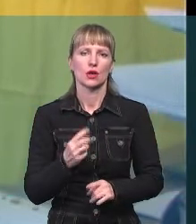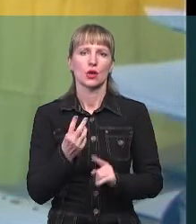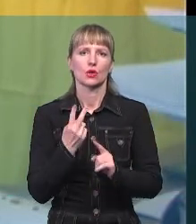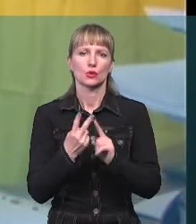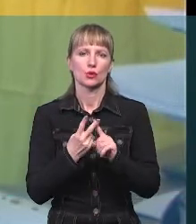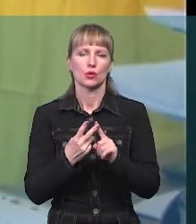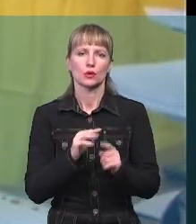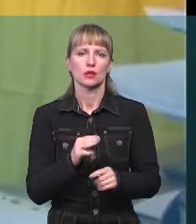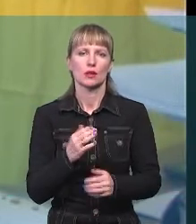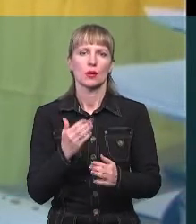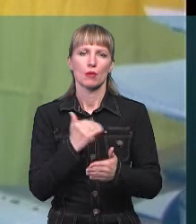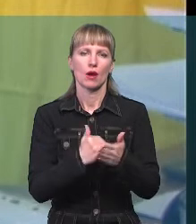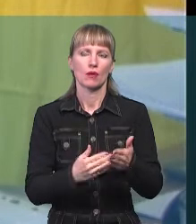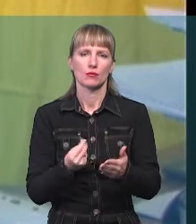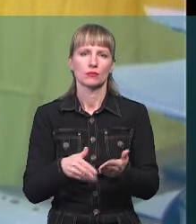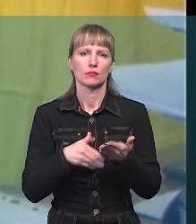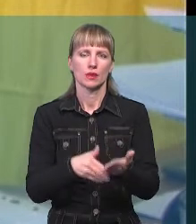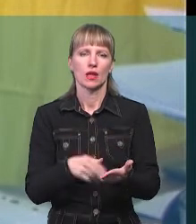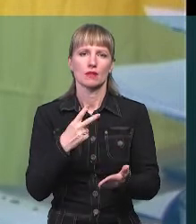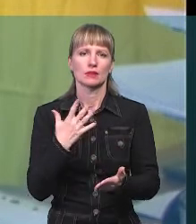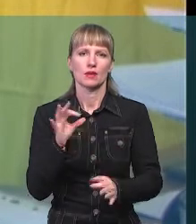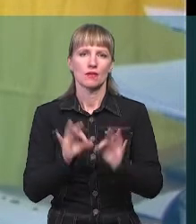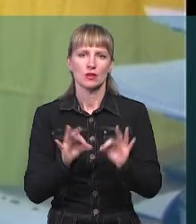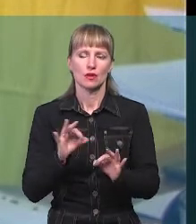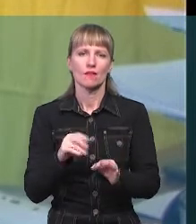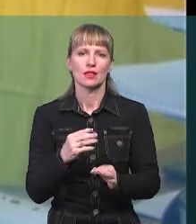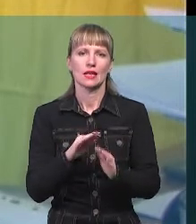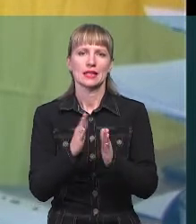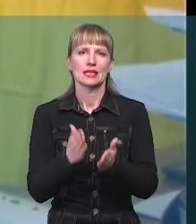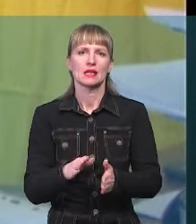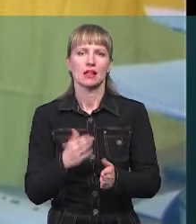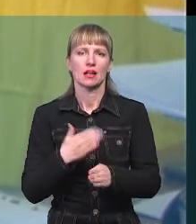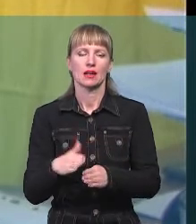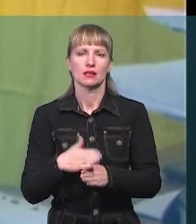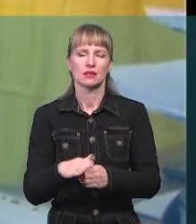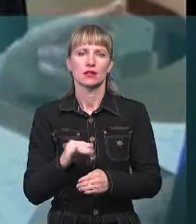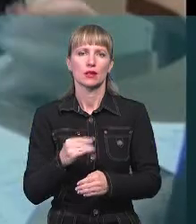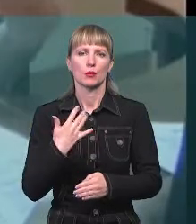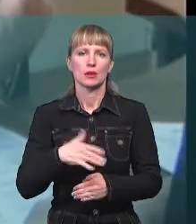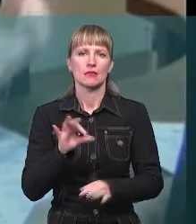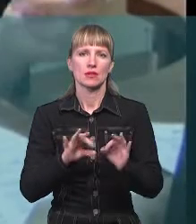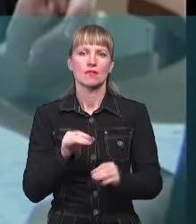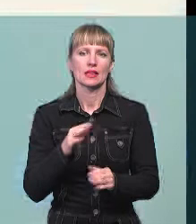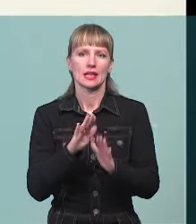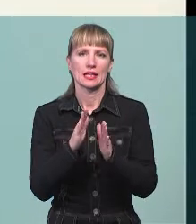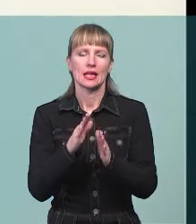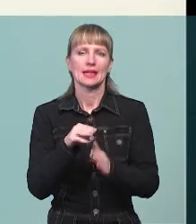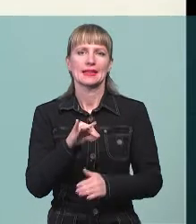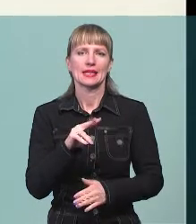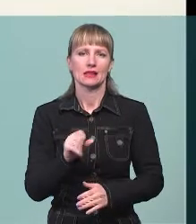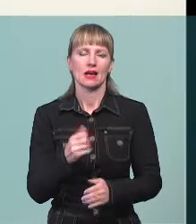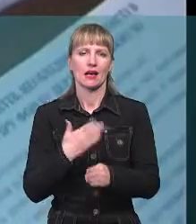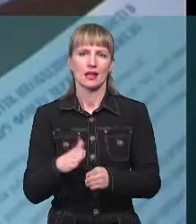компенсує 25% від тіла кредиту, а при народженні третьої дитини – 50% від тіла кредиту. Для отримання кредиту претендент